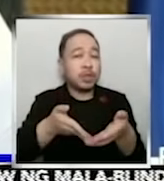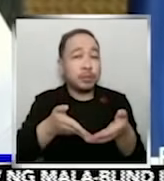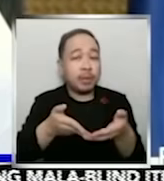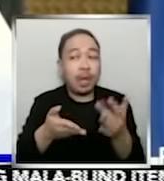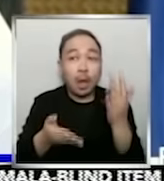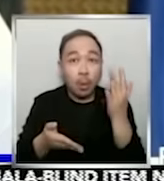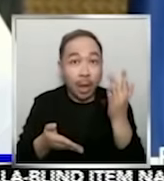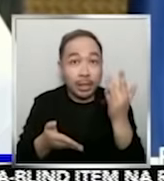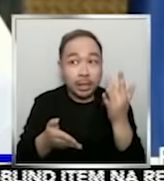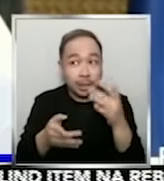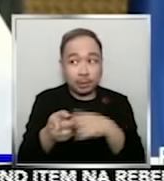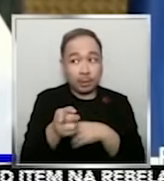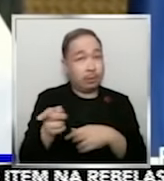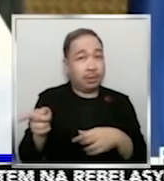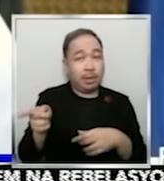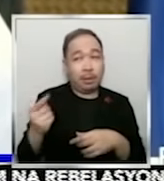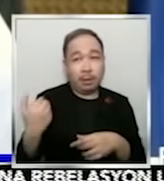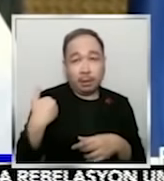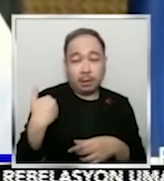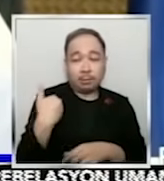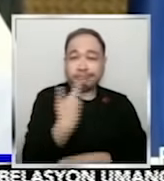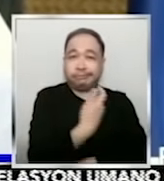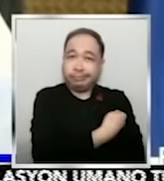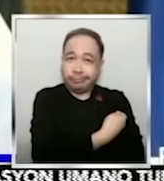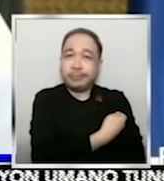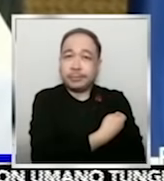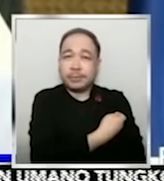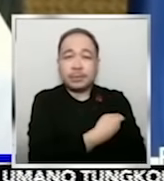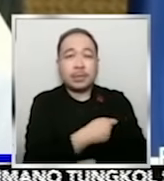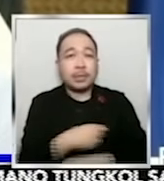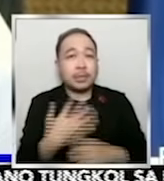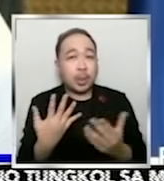because walang mga bakuna. I think the